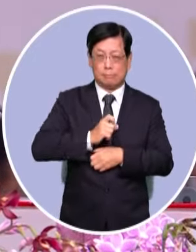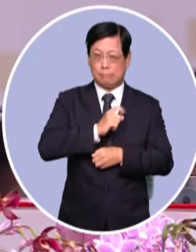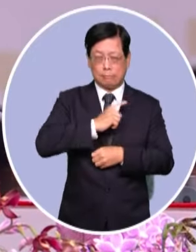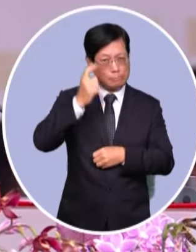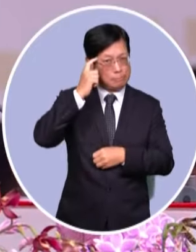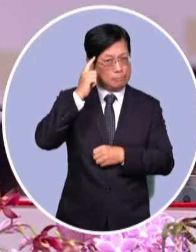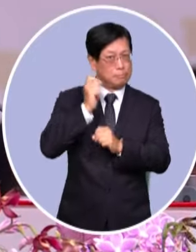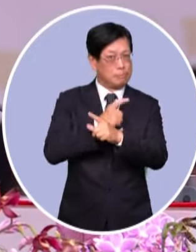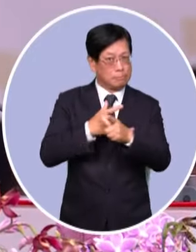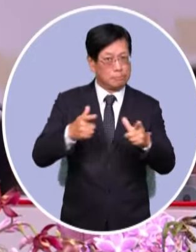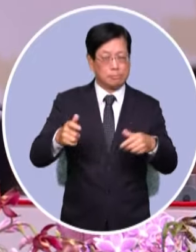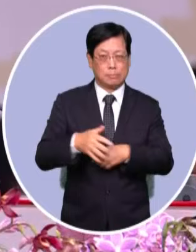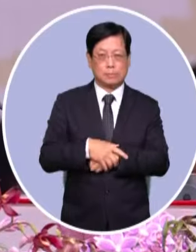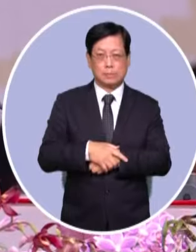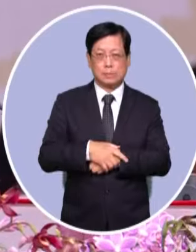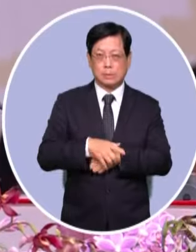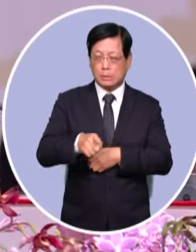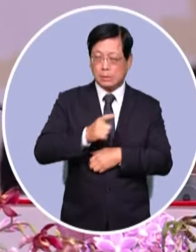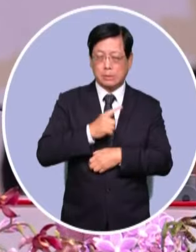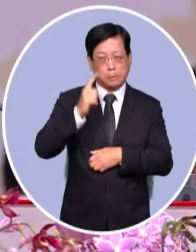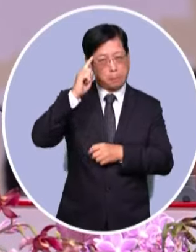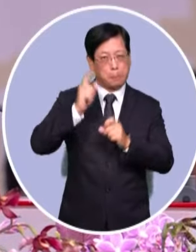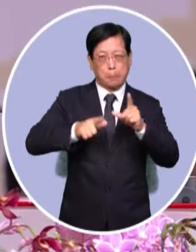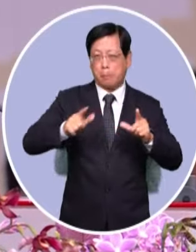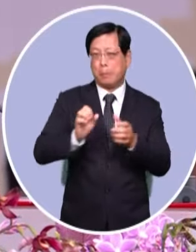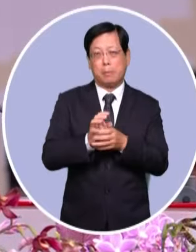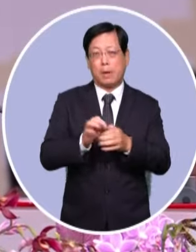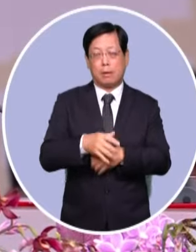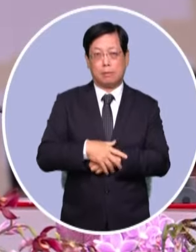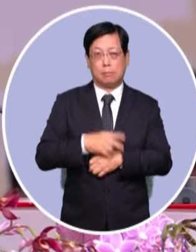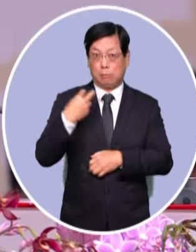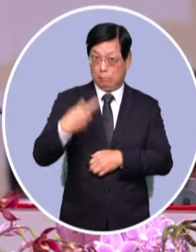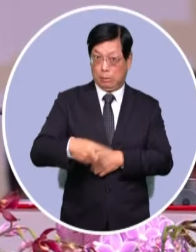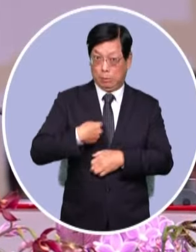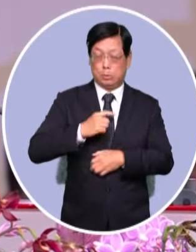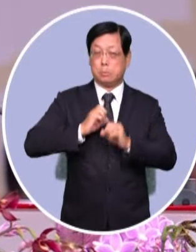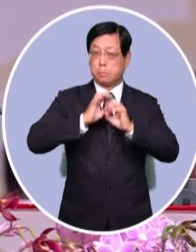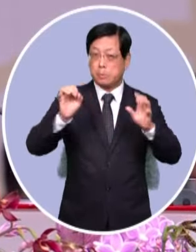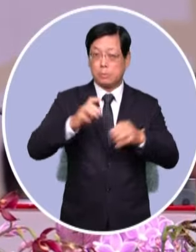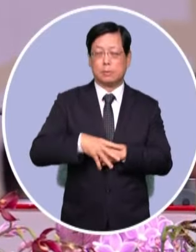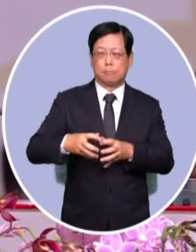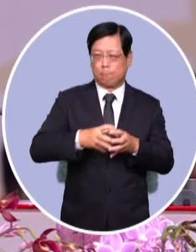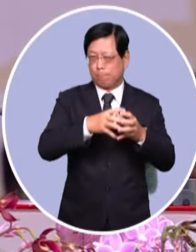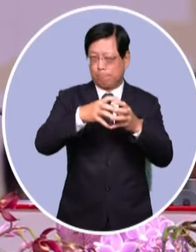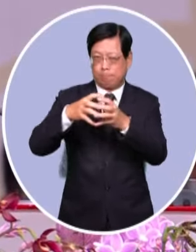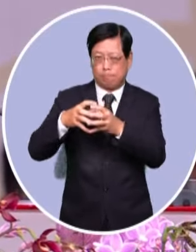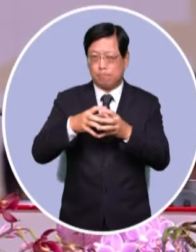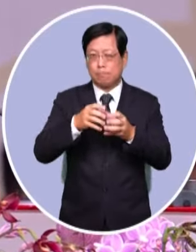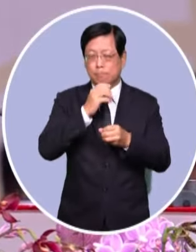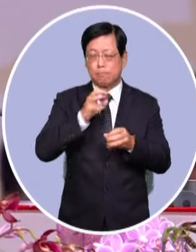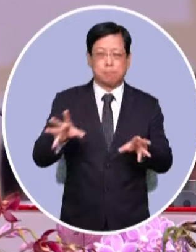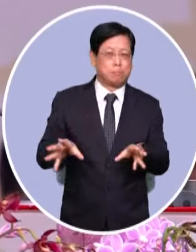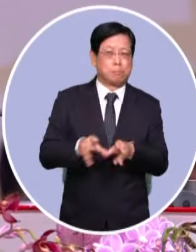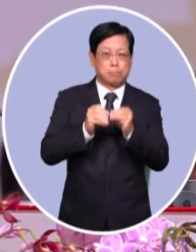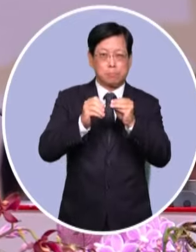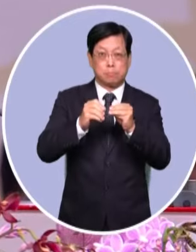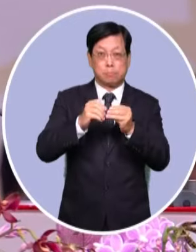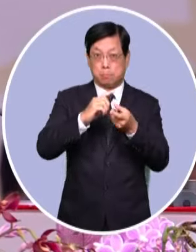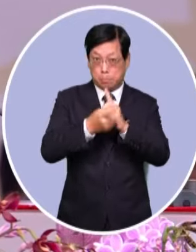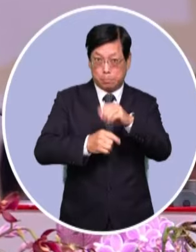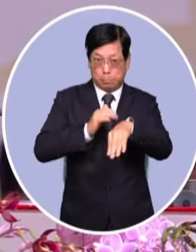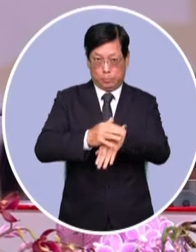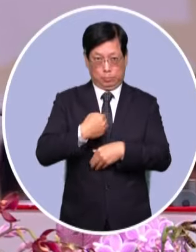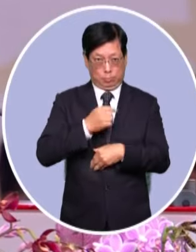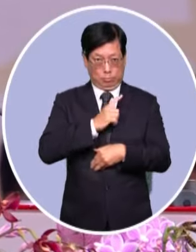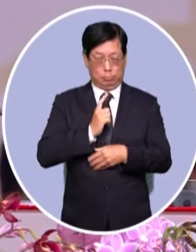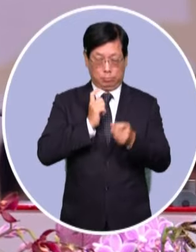思想，所有不同的意见，国瑜在这里呼吁我们把它整合4句话，变成我们追求